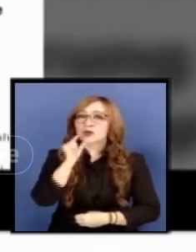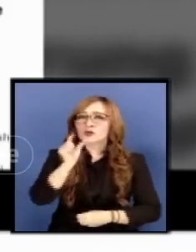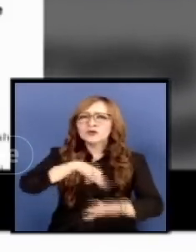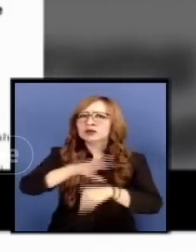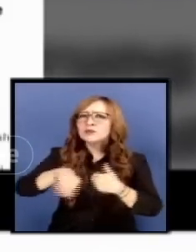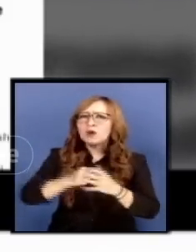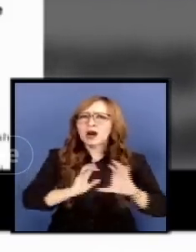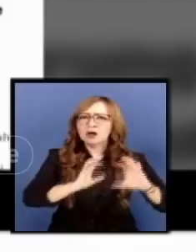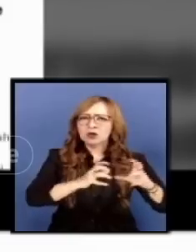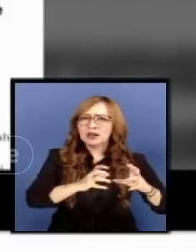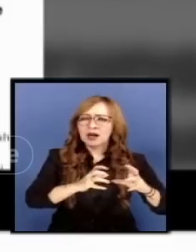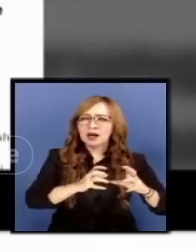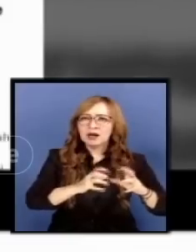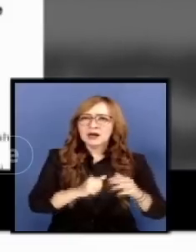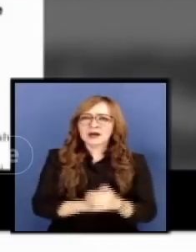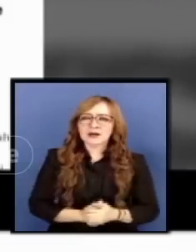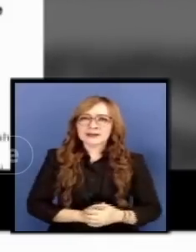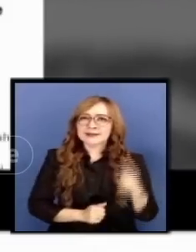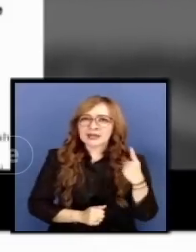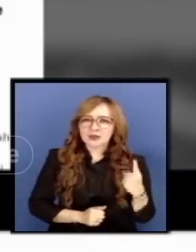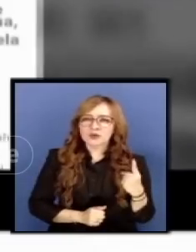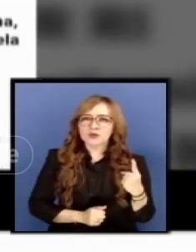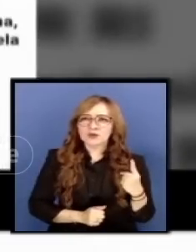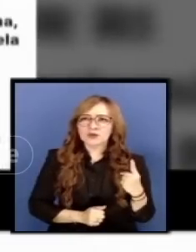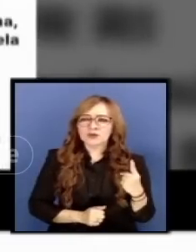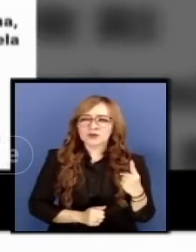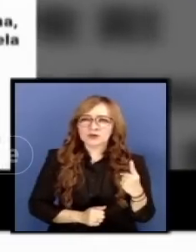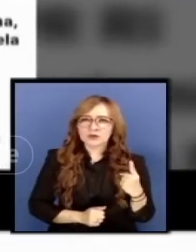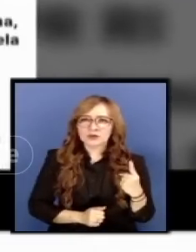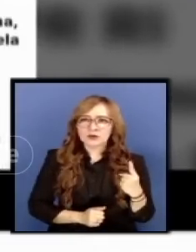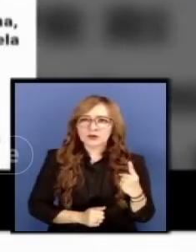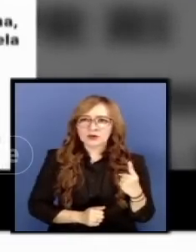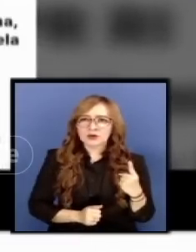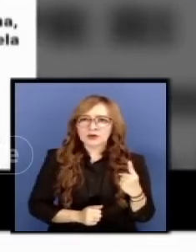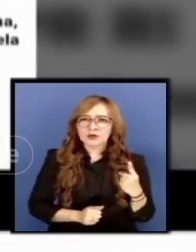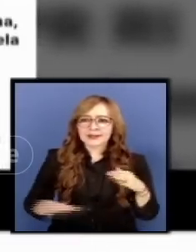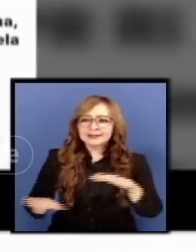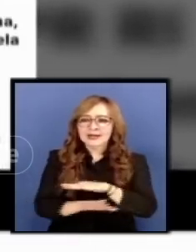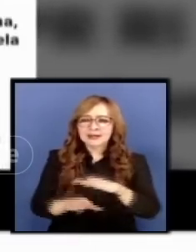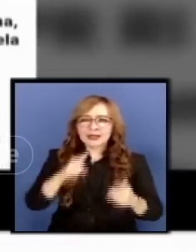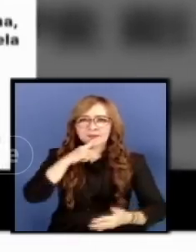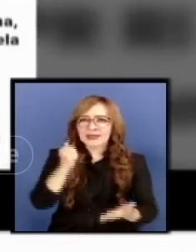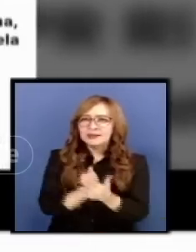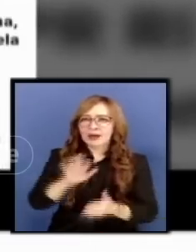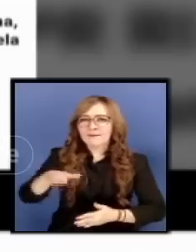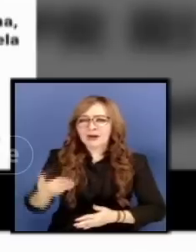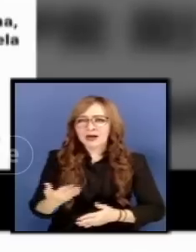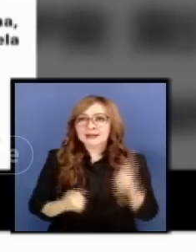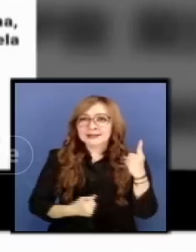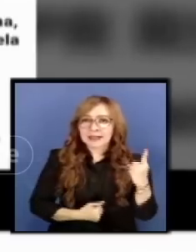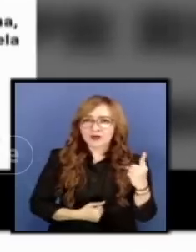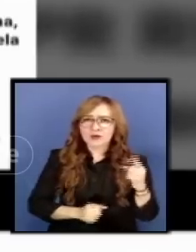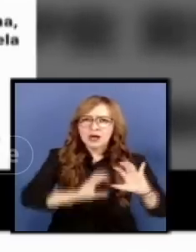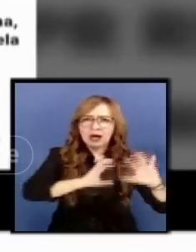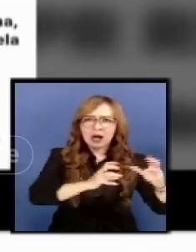DPR. Nah, ada aspek yang pertama yang sangat menjadi dasar penting gitu ya, bahwa setiap anggota DPR dalam melakukan tindakannya